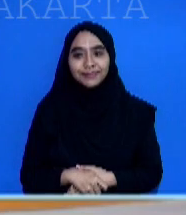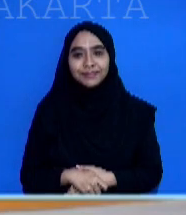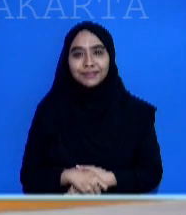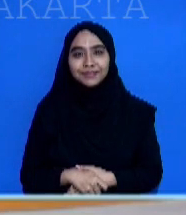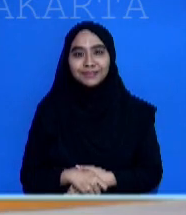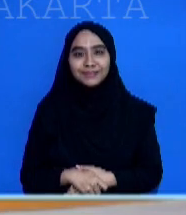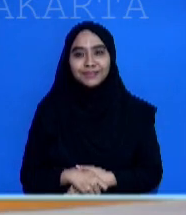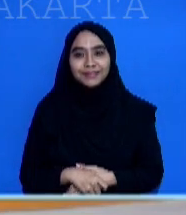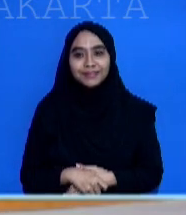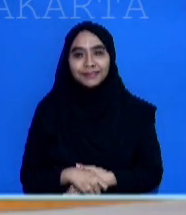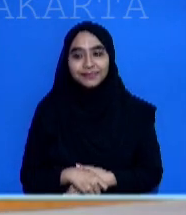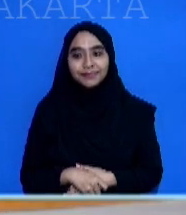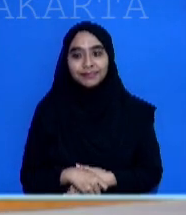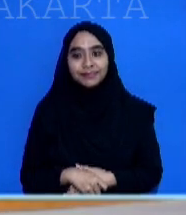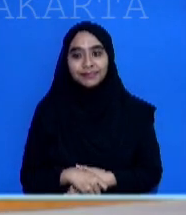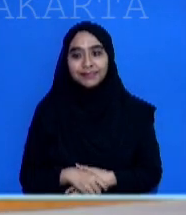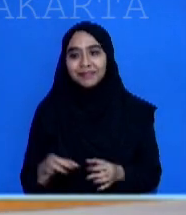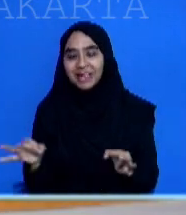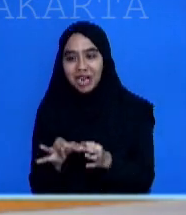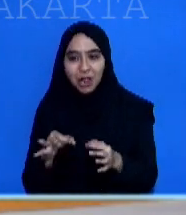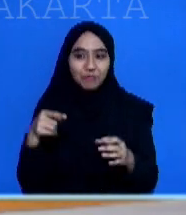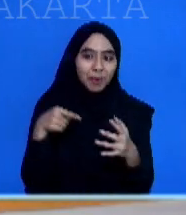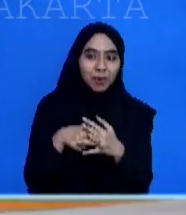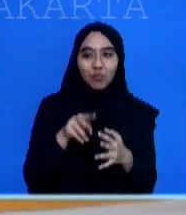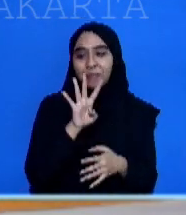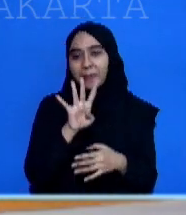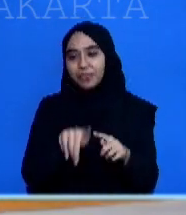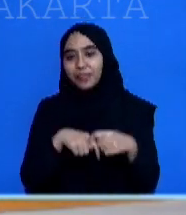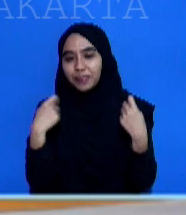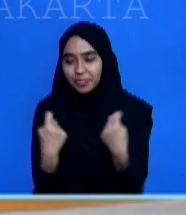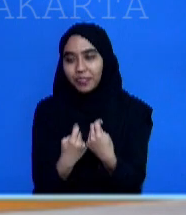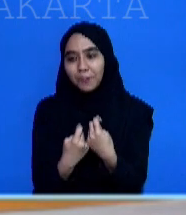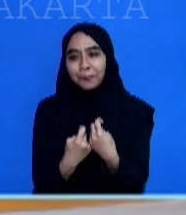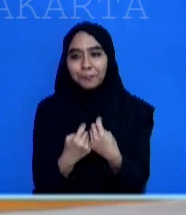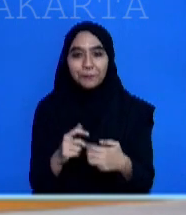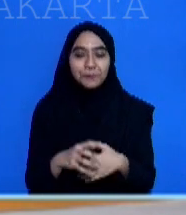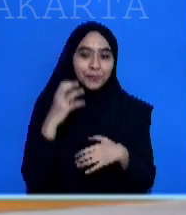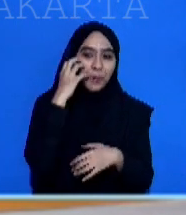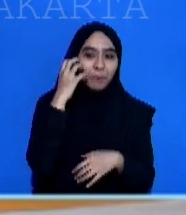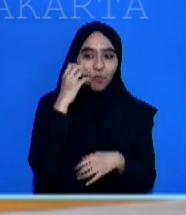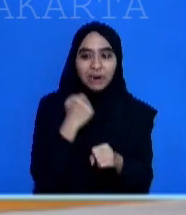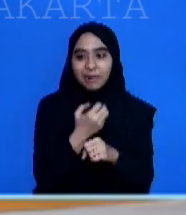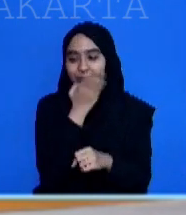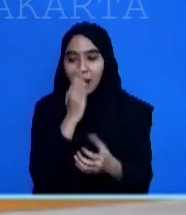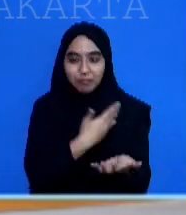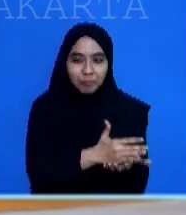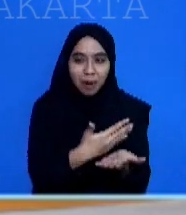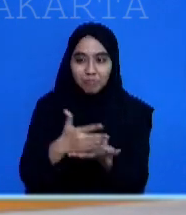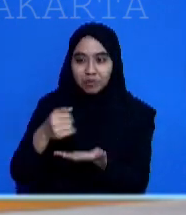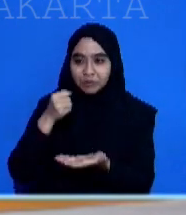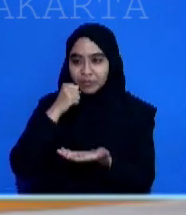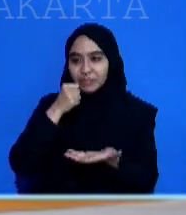menjelang pemutan suara dalam pemilu 2024 tim kampanye daerah TKD Prabowo Gibran DIY membagikan ribuan susu